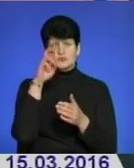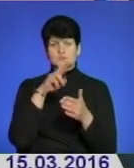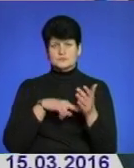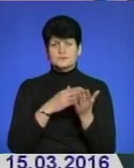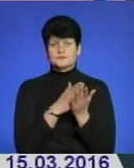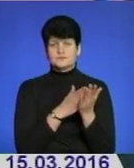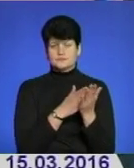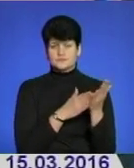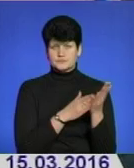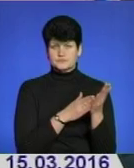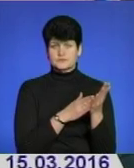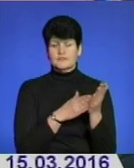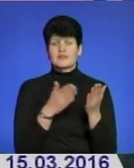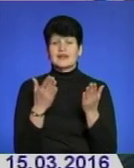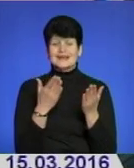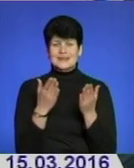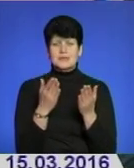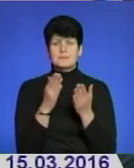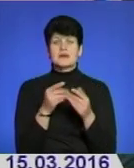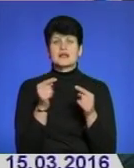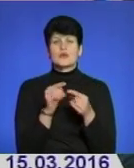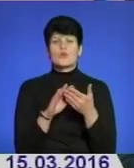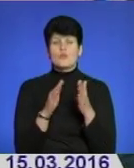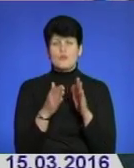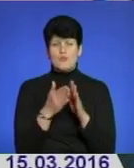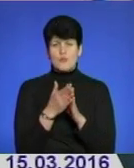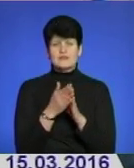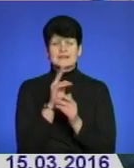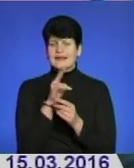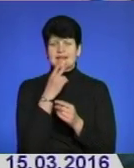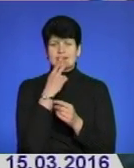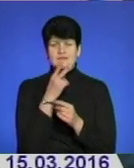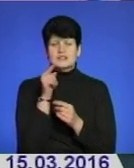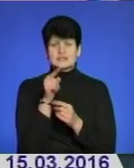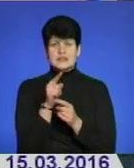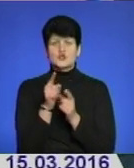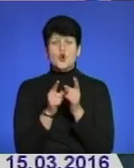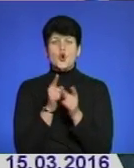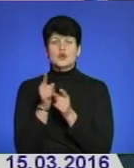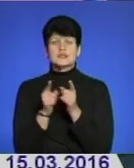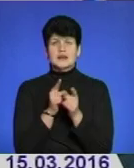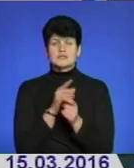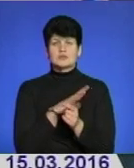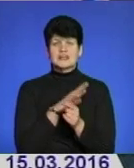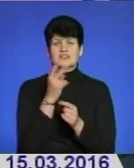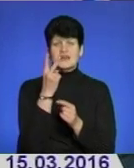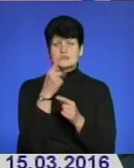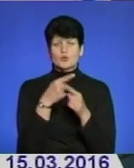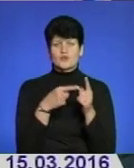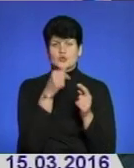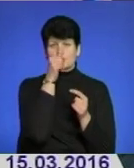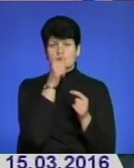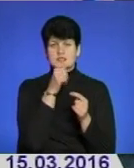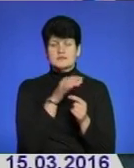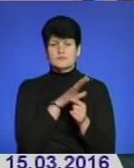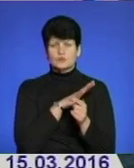служби, який в певних умовах, незважаючи на те, що ротація для них передбачалася на 2,5 місяці,